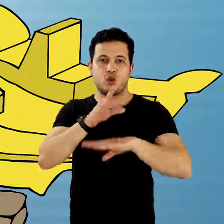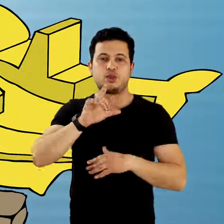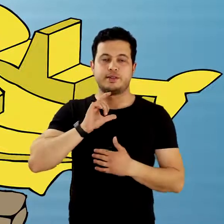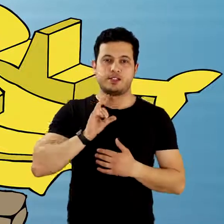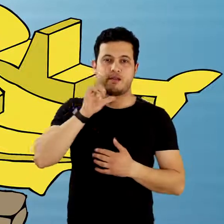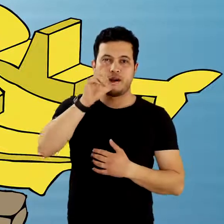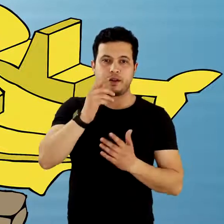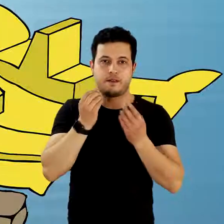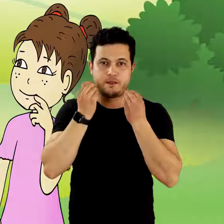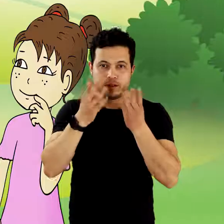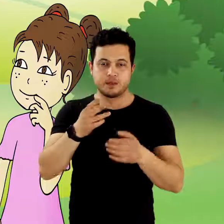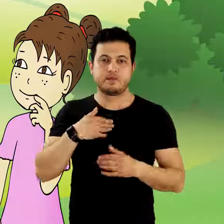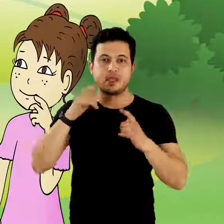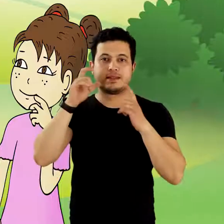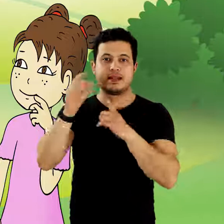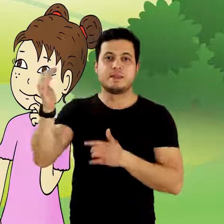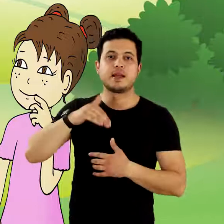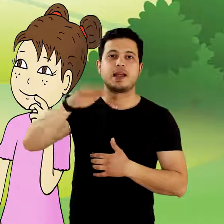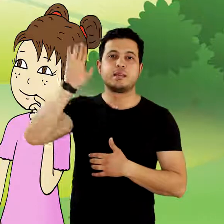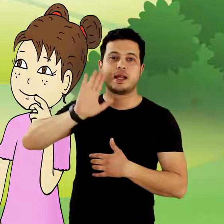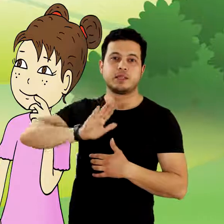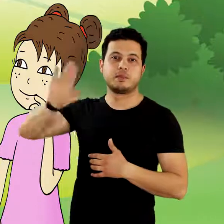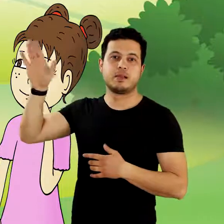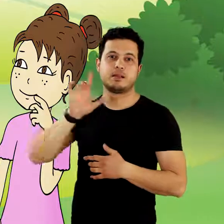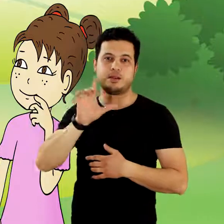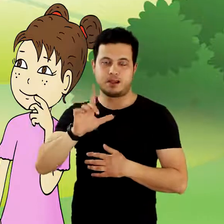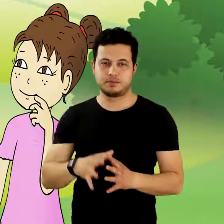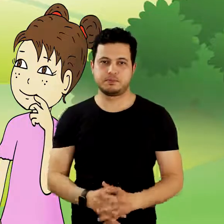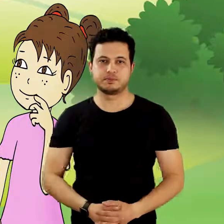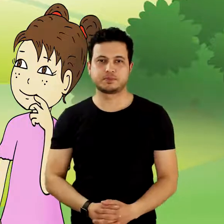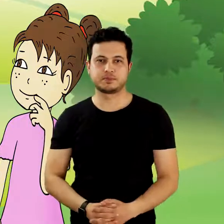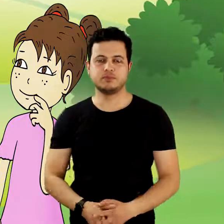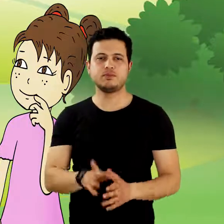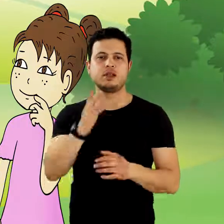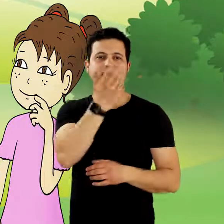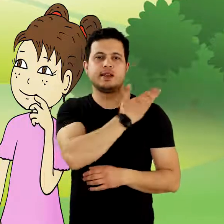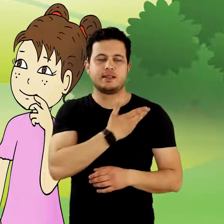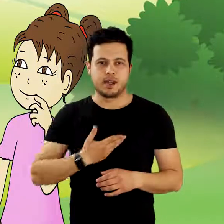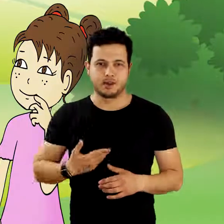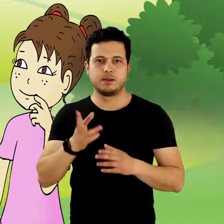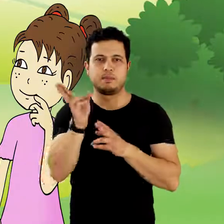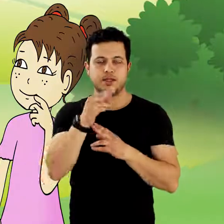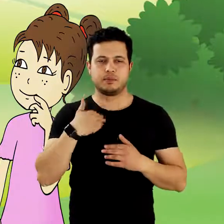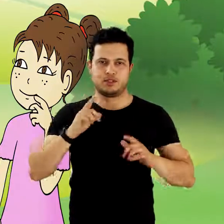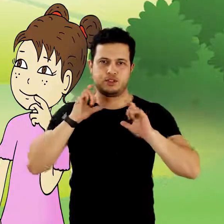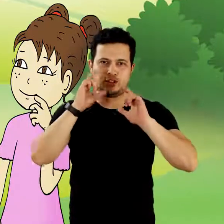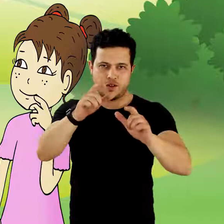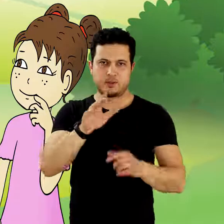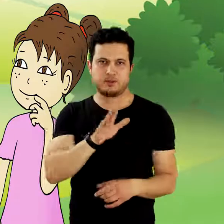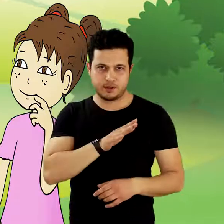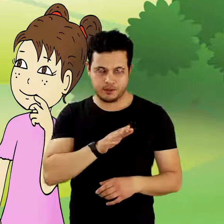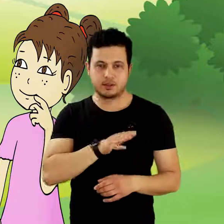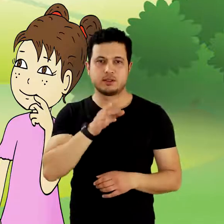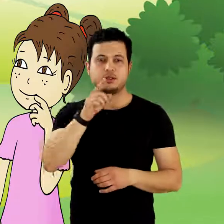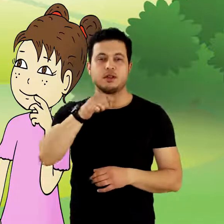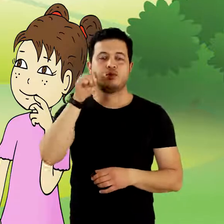verip Selim gelmeden gitmeliydiler. Sevgili balık, cevap veriyoruz. Dinliyor musun bizi?